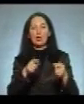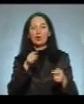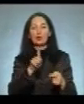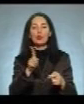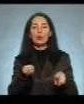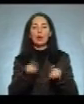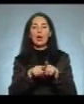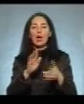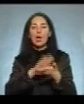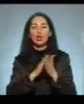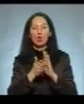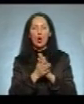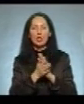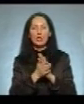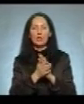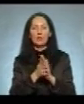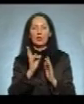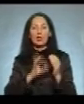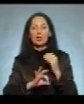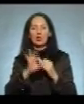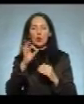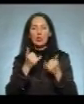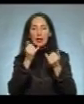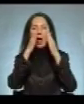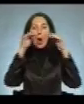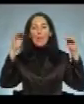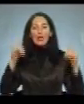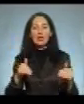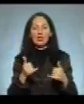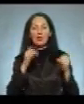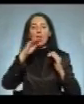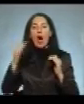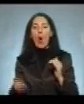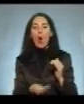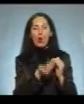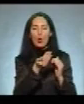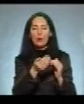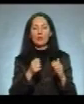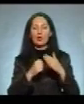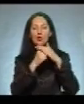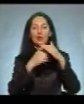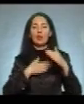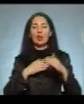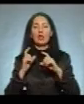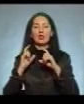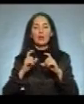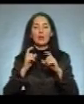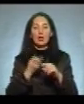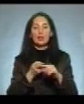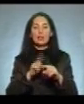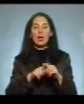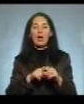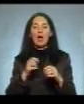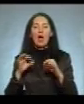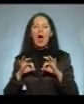така ситуація на сході. Для бліндажів, для окопів. Основний наш вантаж – це є автомобіль, який